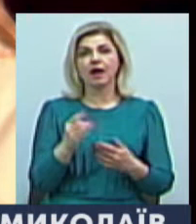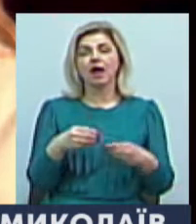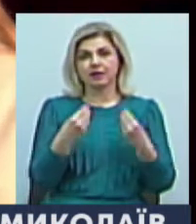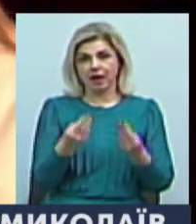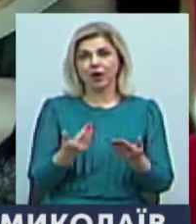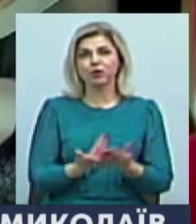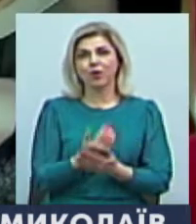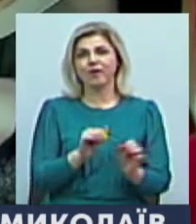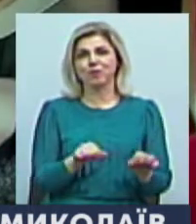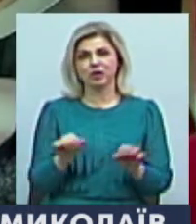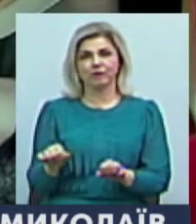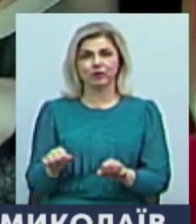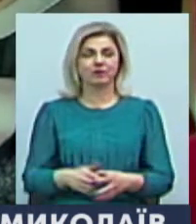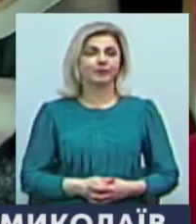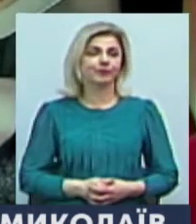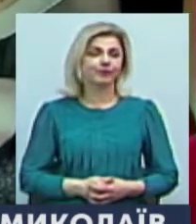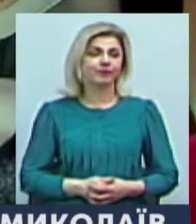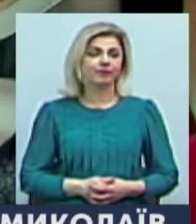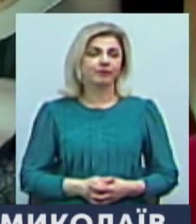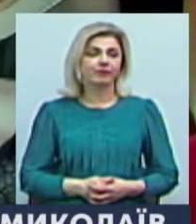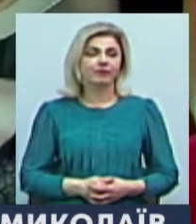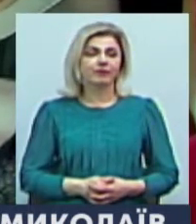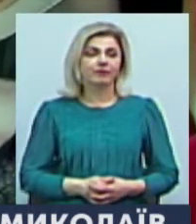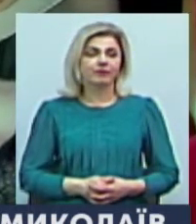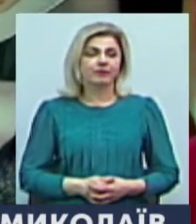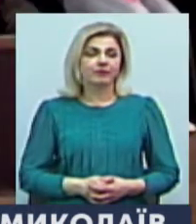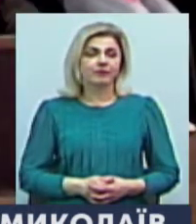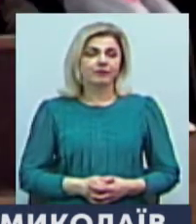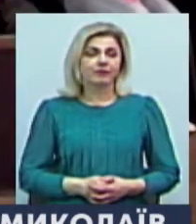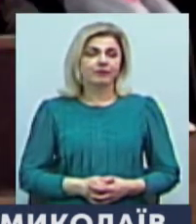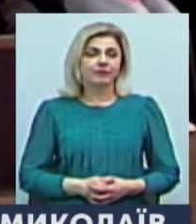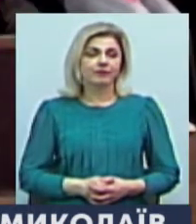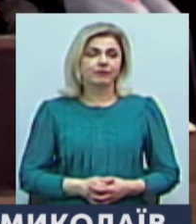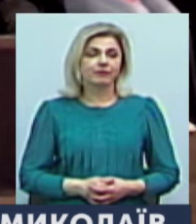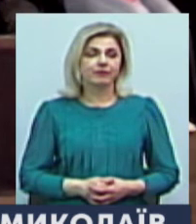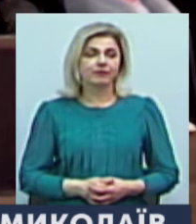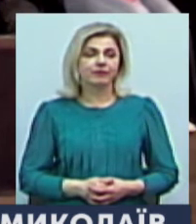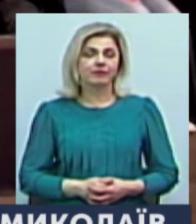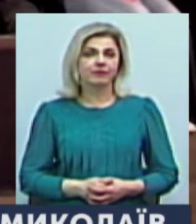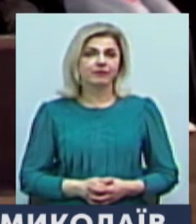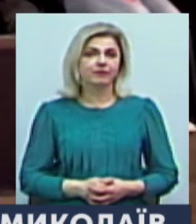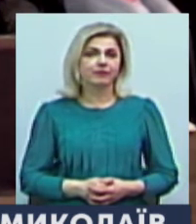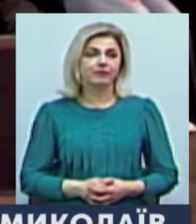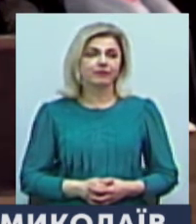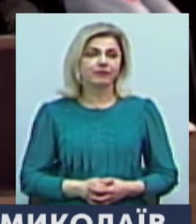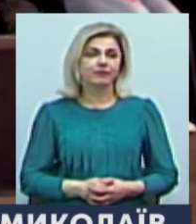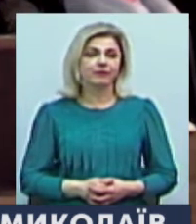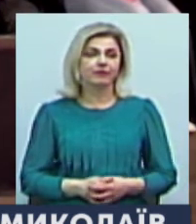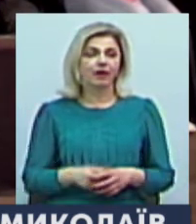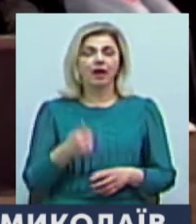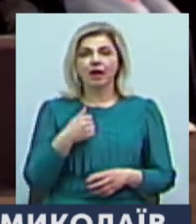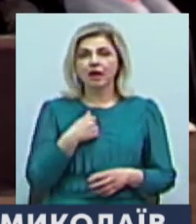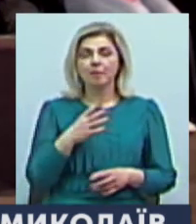нові можливості. Порхала так на крильях і совершенно была не готова к тому, что у